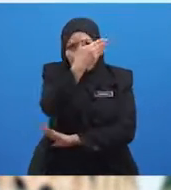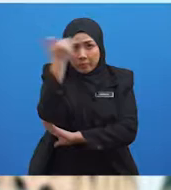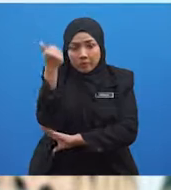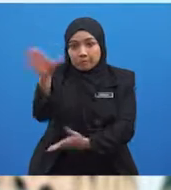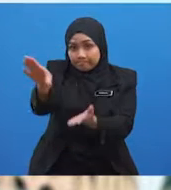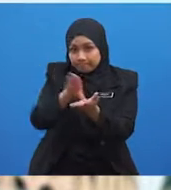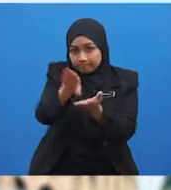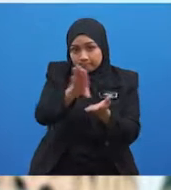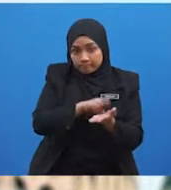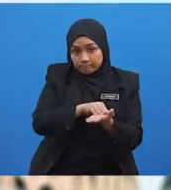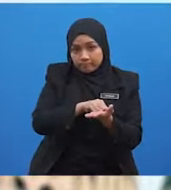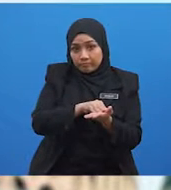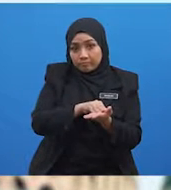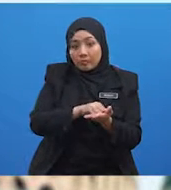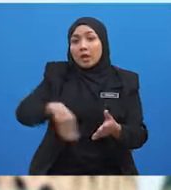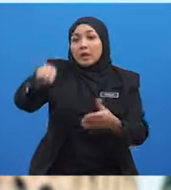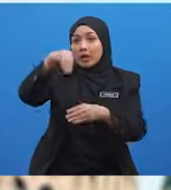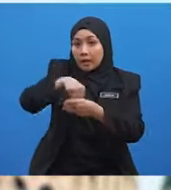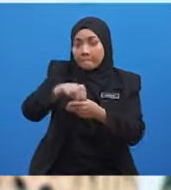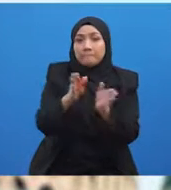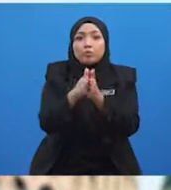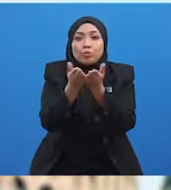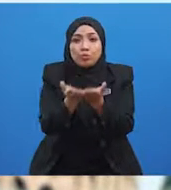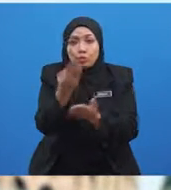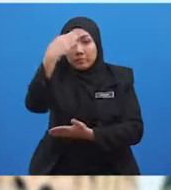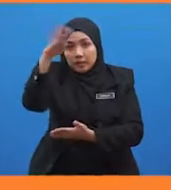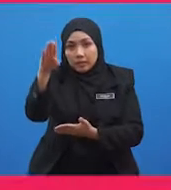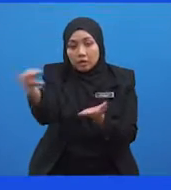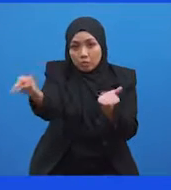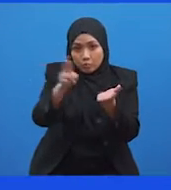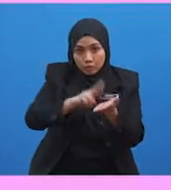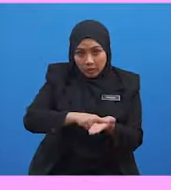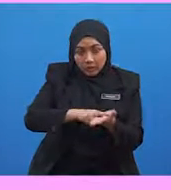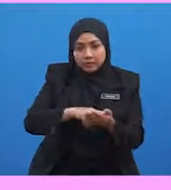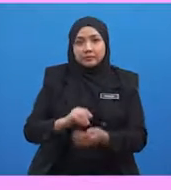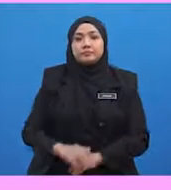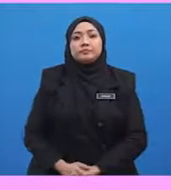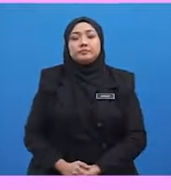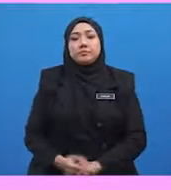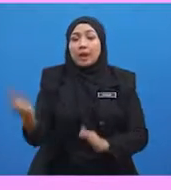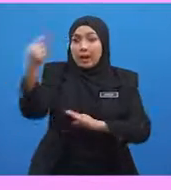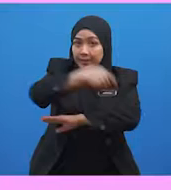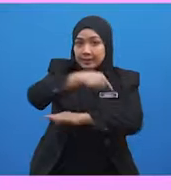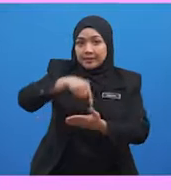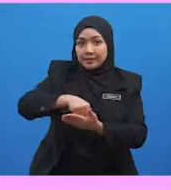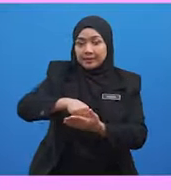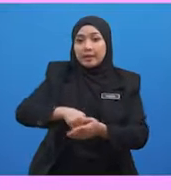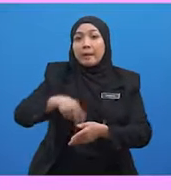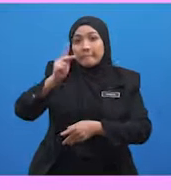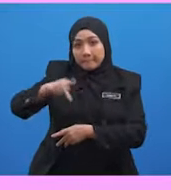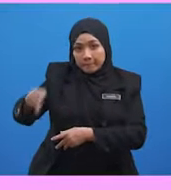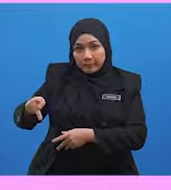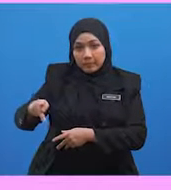catatkan nota penting dalam buku bagi rujukan pelajar. Hari ini, pelajar-pelajar